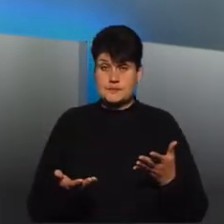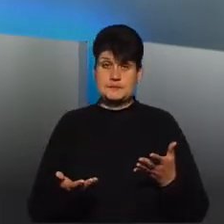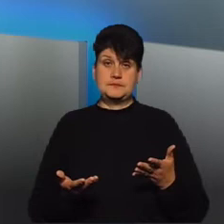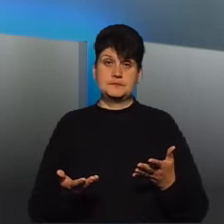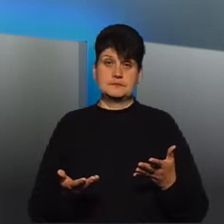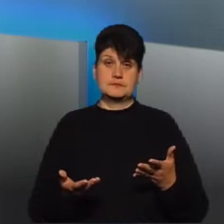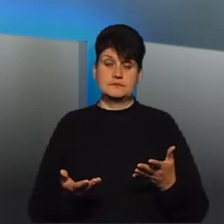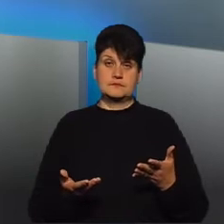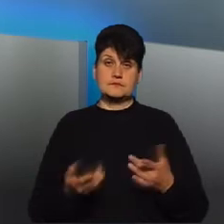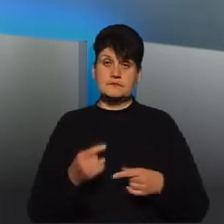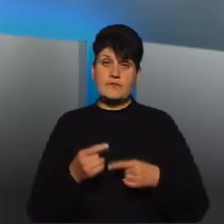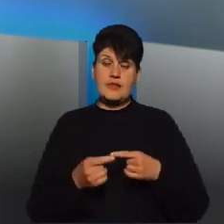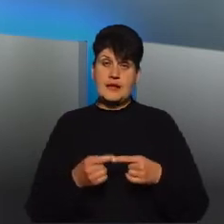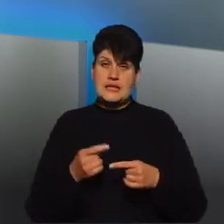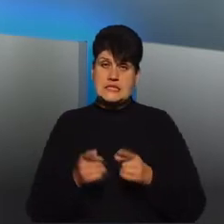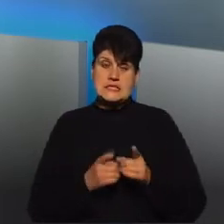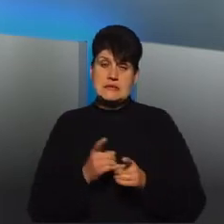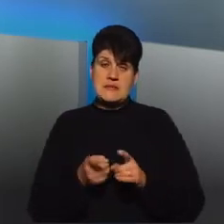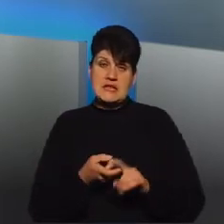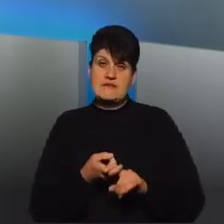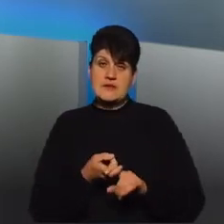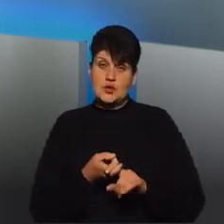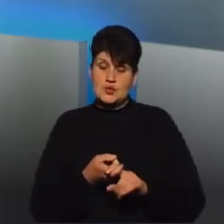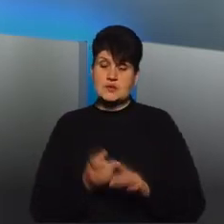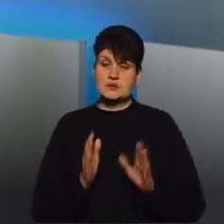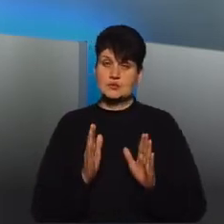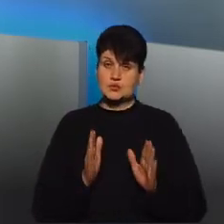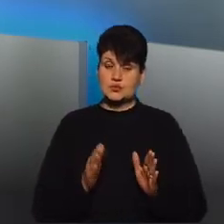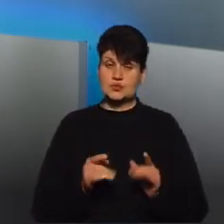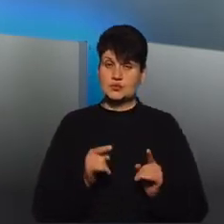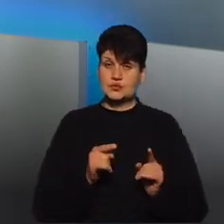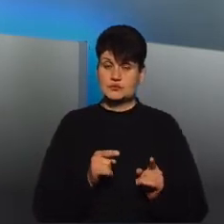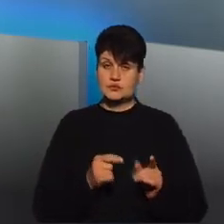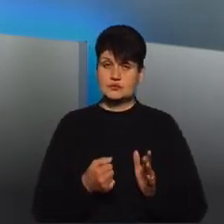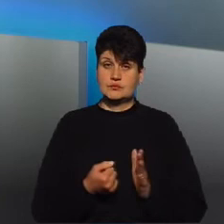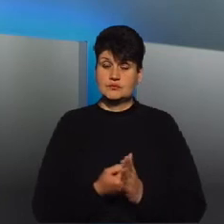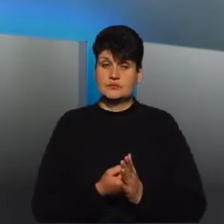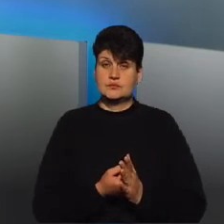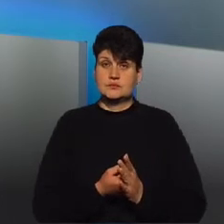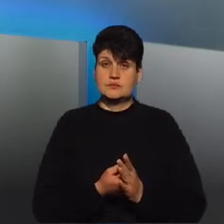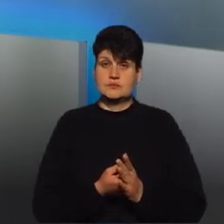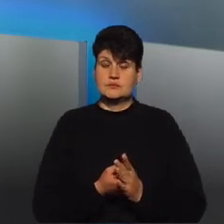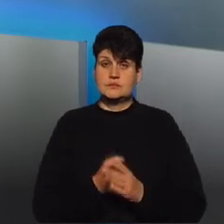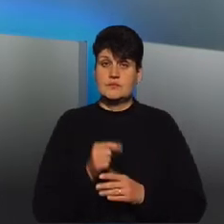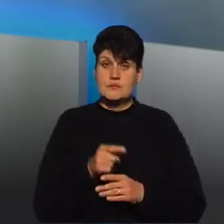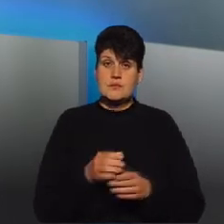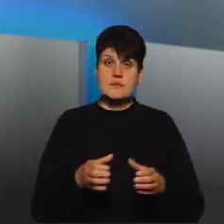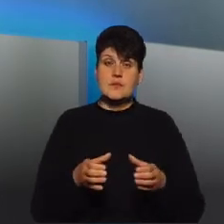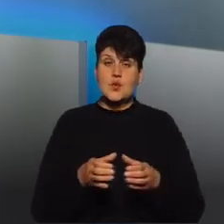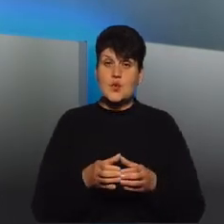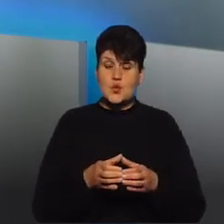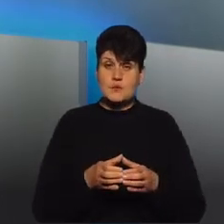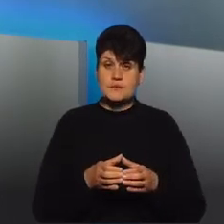генетичні зміни віруса приведуть його до тієї групи так званих